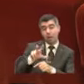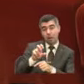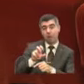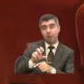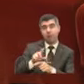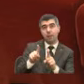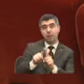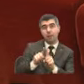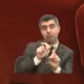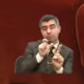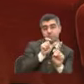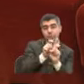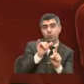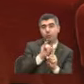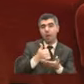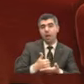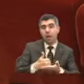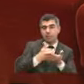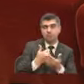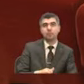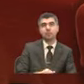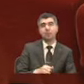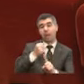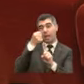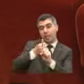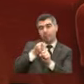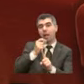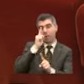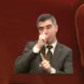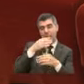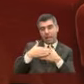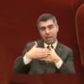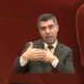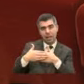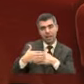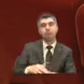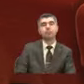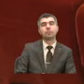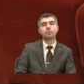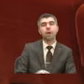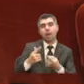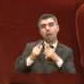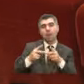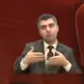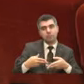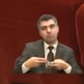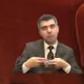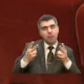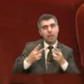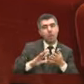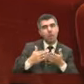اللي هي معنية بالاستفادة. وحنا كنشتغلوا على هذا الموضوع، وإن شاء الله قريباً غادي يكون يعني غادي نعنوا على بعض المبادرات في هذا